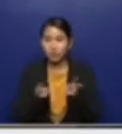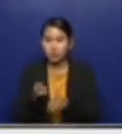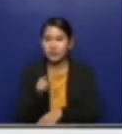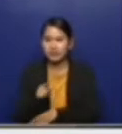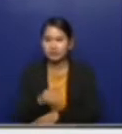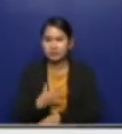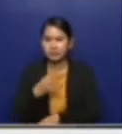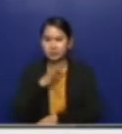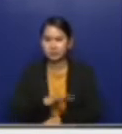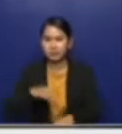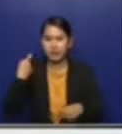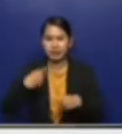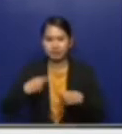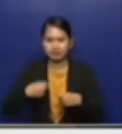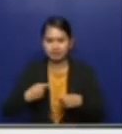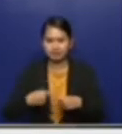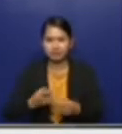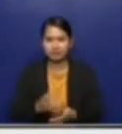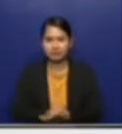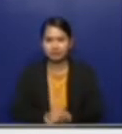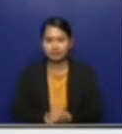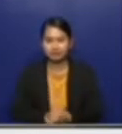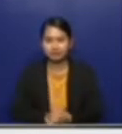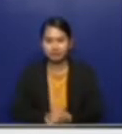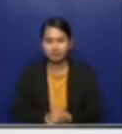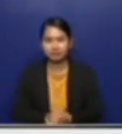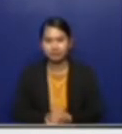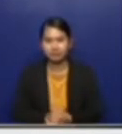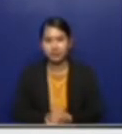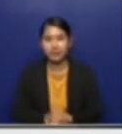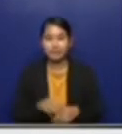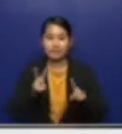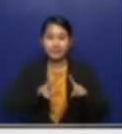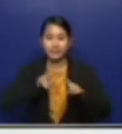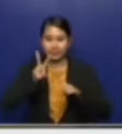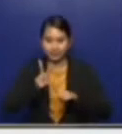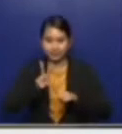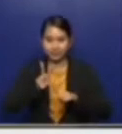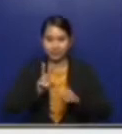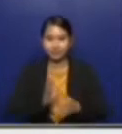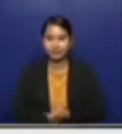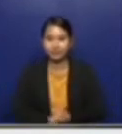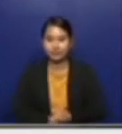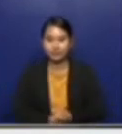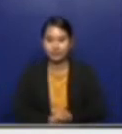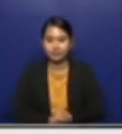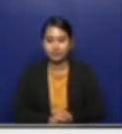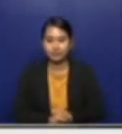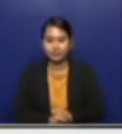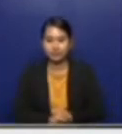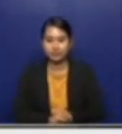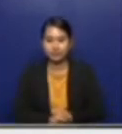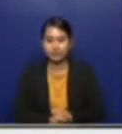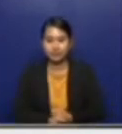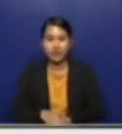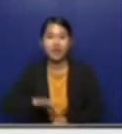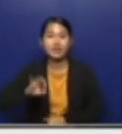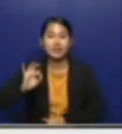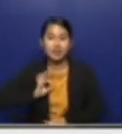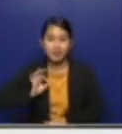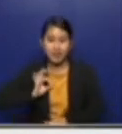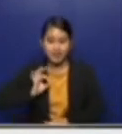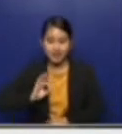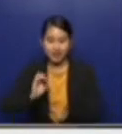ามันยากเนี่ย ประเด็นแรกประเด็นที่สองก็มีสมาชิกนำเสนอว่